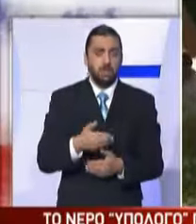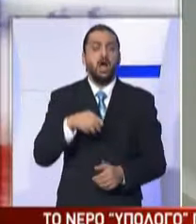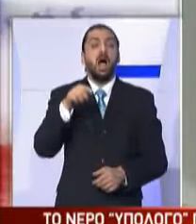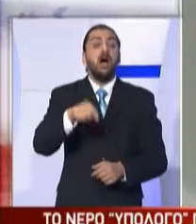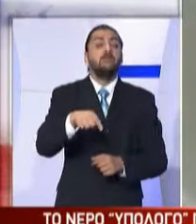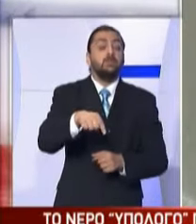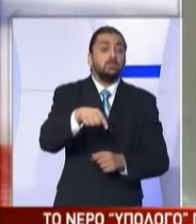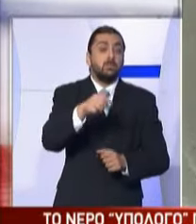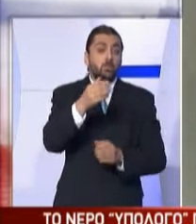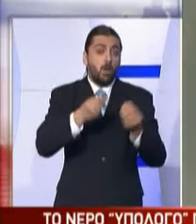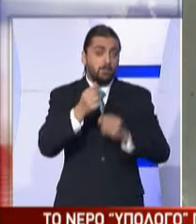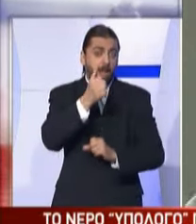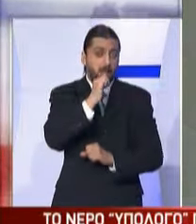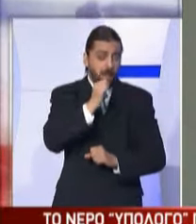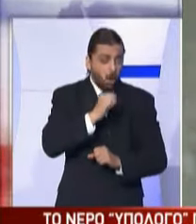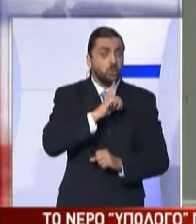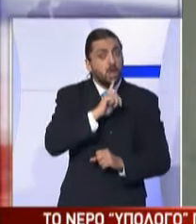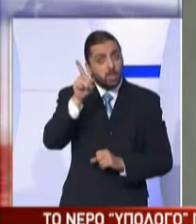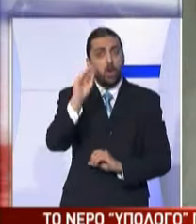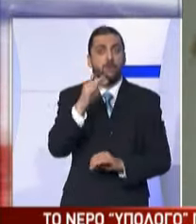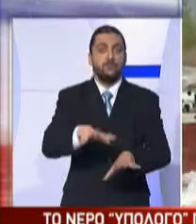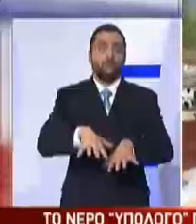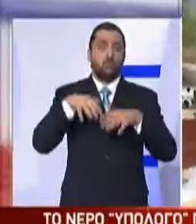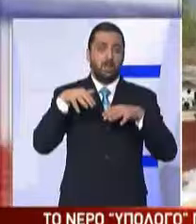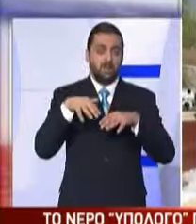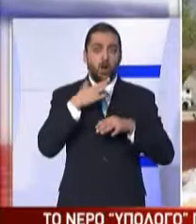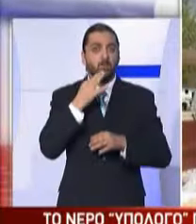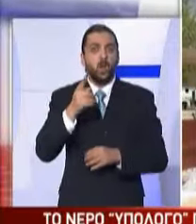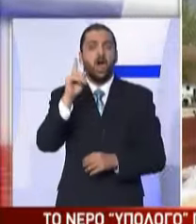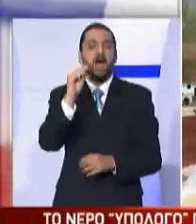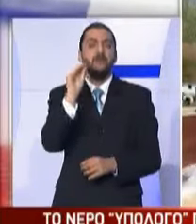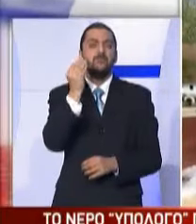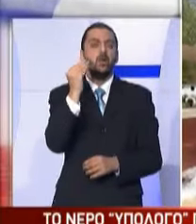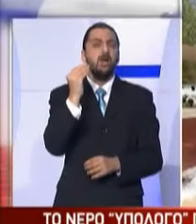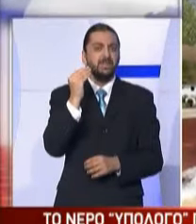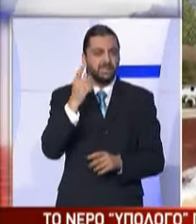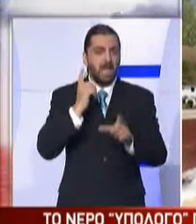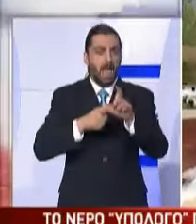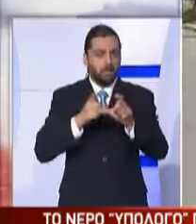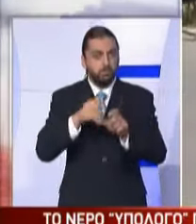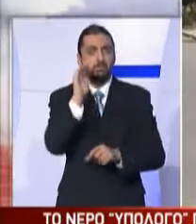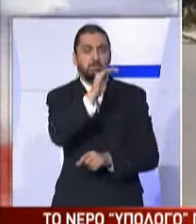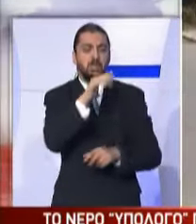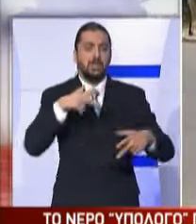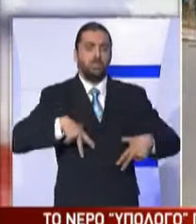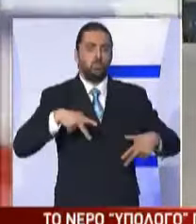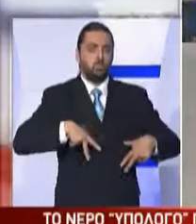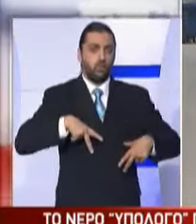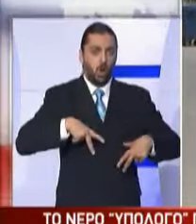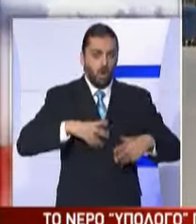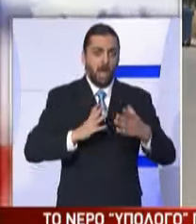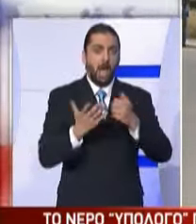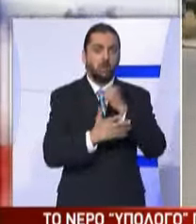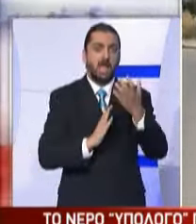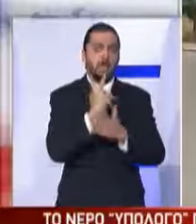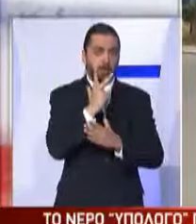κάτοικοι στο Φύλο Καρδίτσας έφτασε και στην Βουλή μετά από υπερώτηση των βουλευτών του Κομμουνιστικού Κόμματος Ελλάδος προς τον Υπουργό Αγροτικής Ανάπτυξης και Τροφίμων,